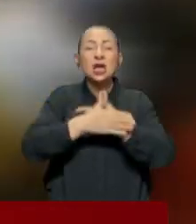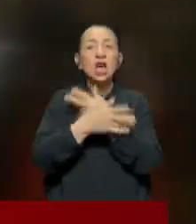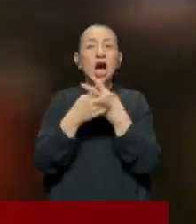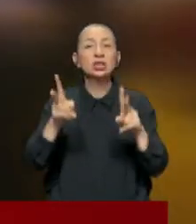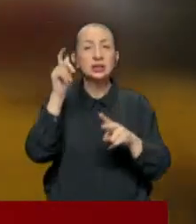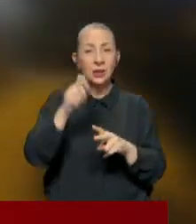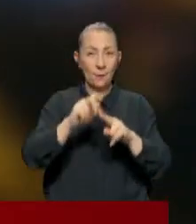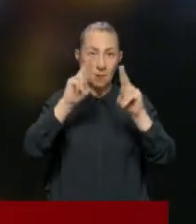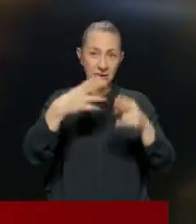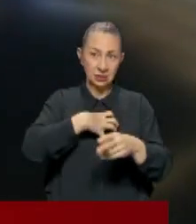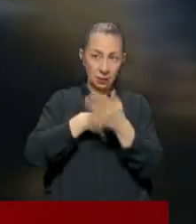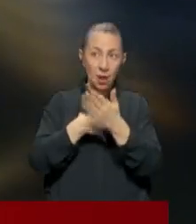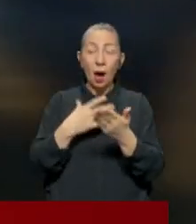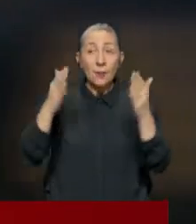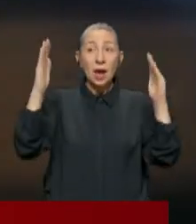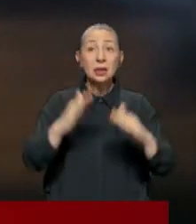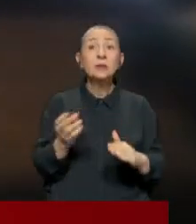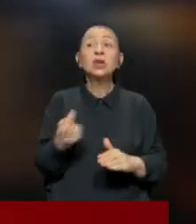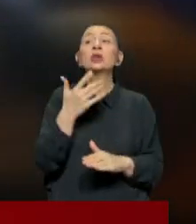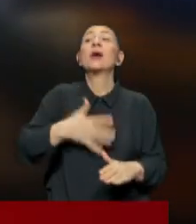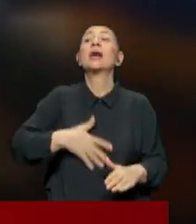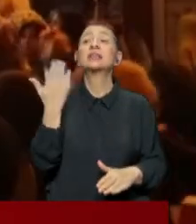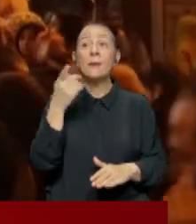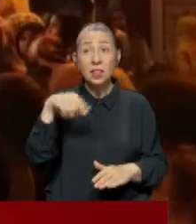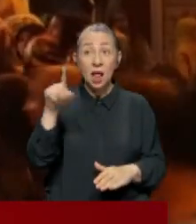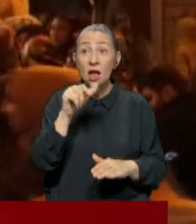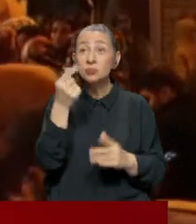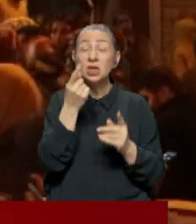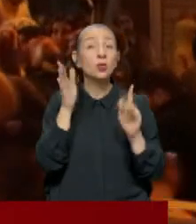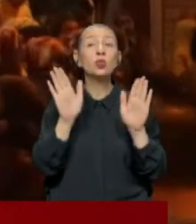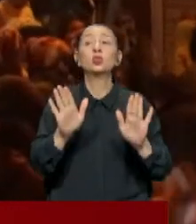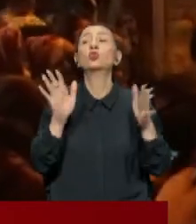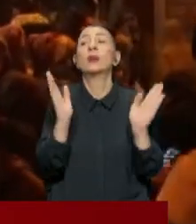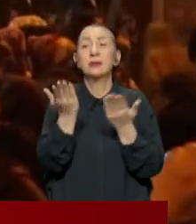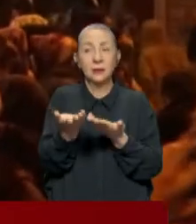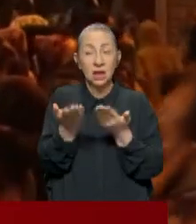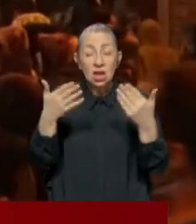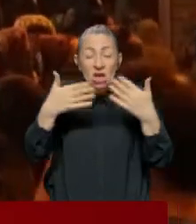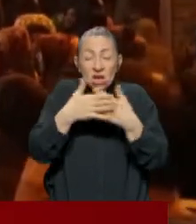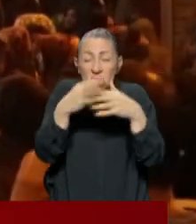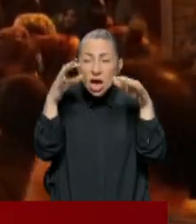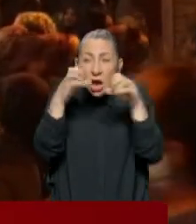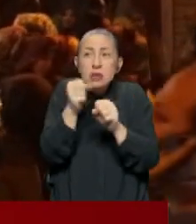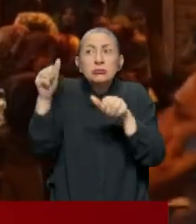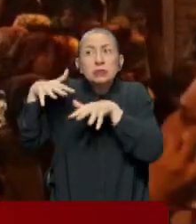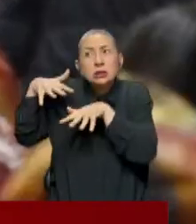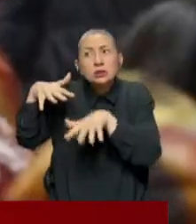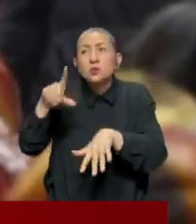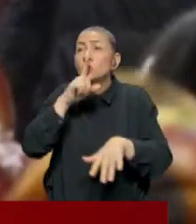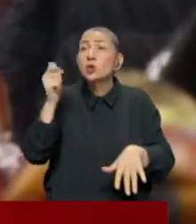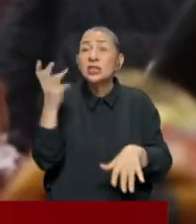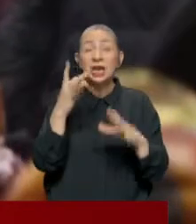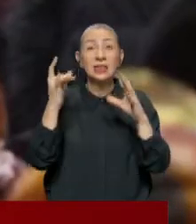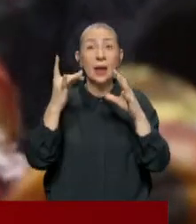yarısı yaptı mağaza sahibi. Ama indirimi kaçırmak istemeyenleri hiçbir şey engelleyemedi. Gecenin karanlığında akın etti yüzlerce